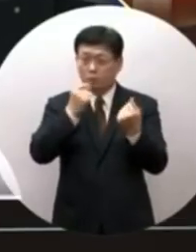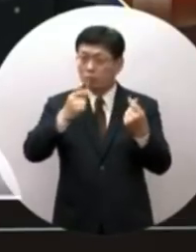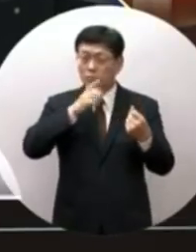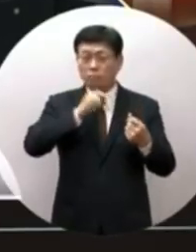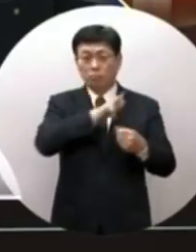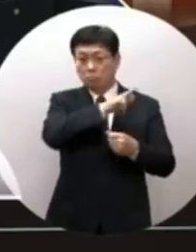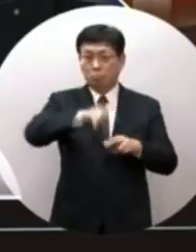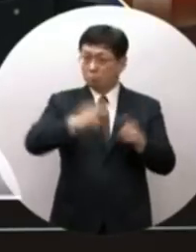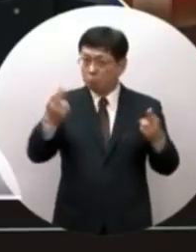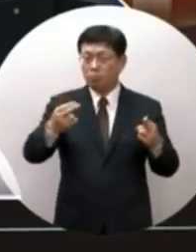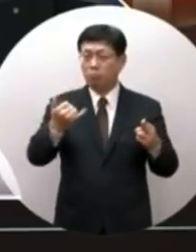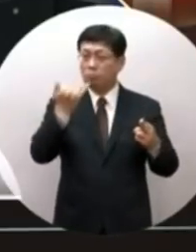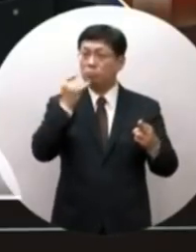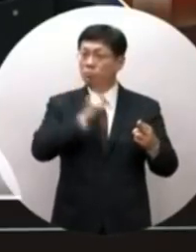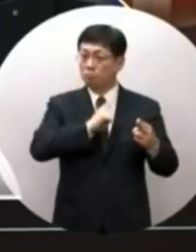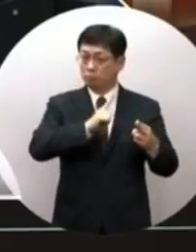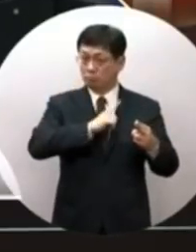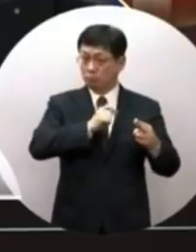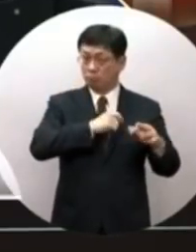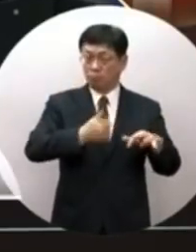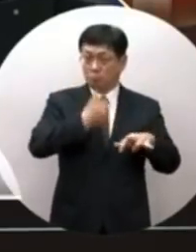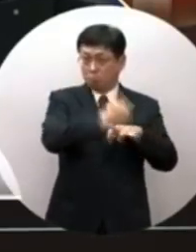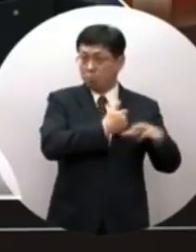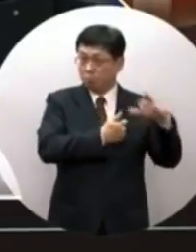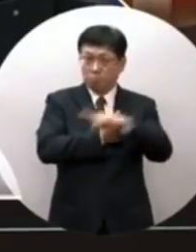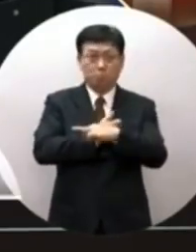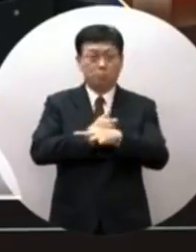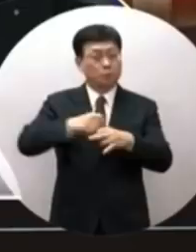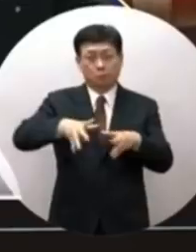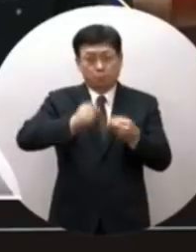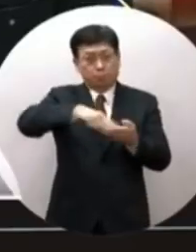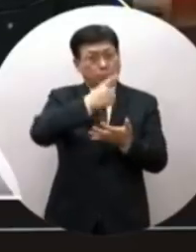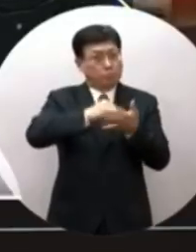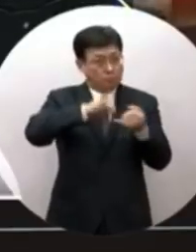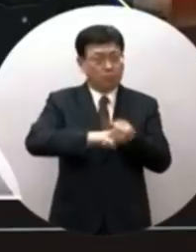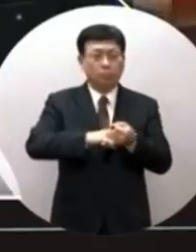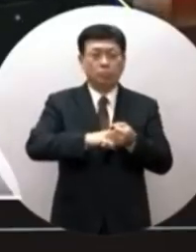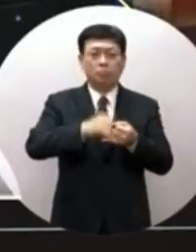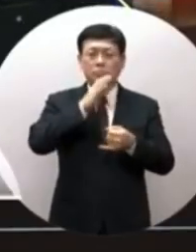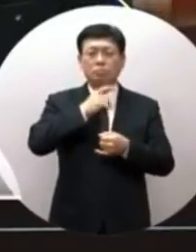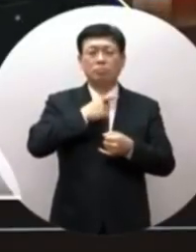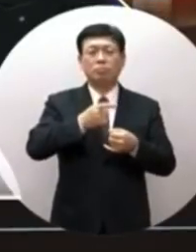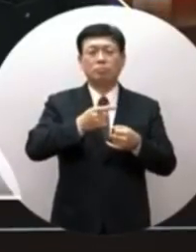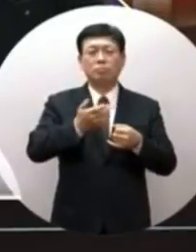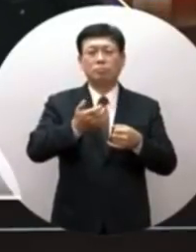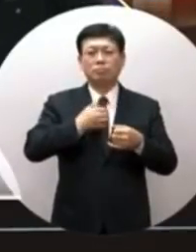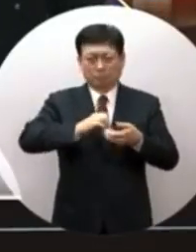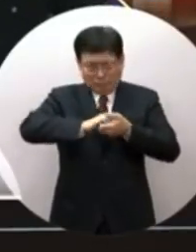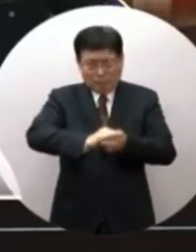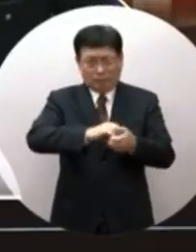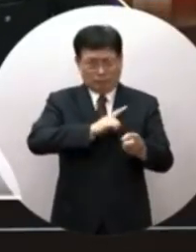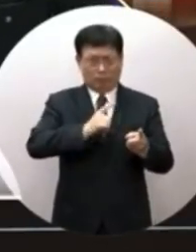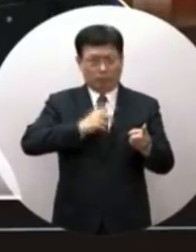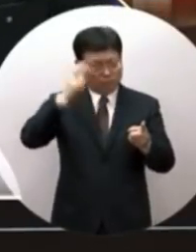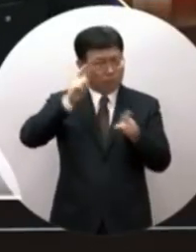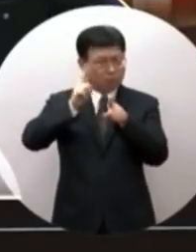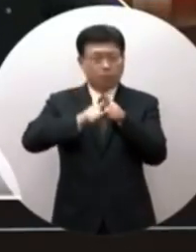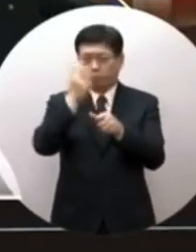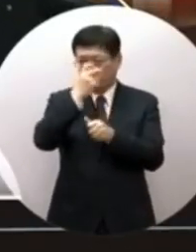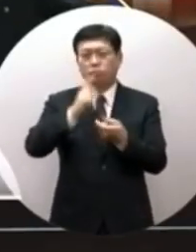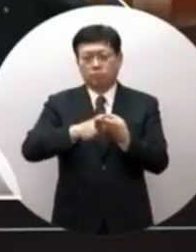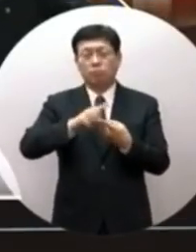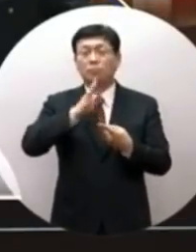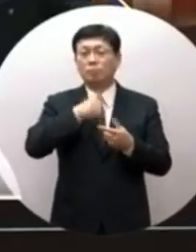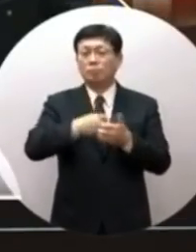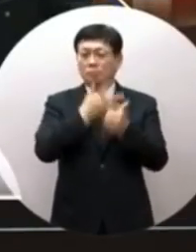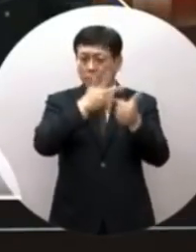机，还是可以自行，好坐着飞机回来台湾。后面那半段一定要坚持去做。我